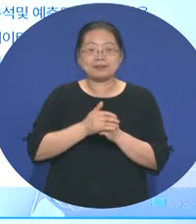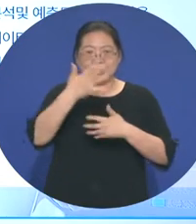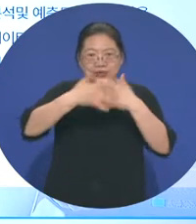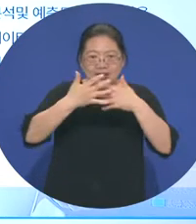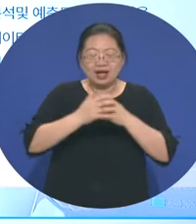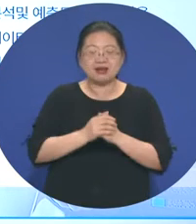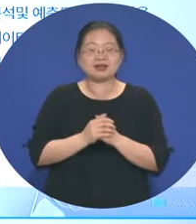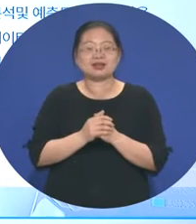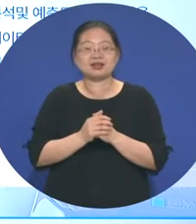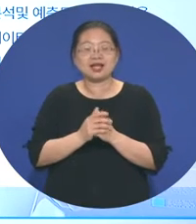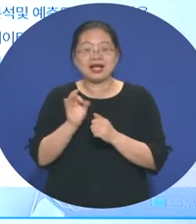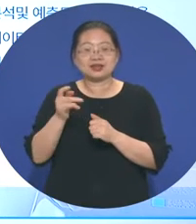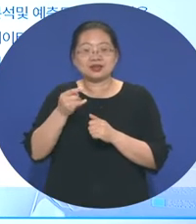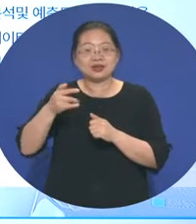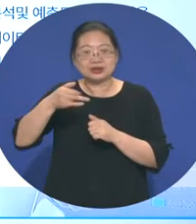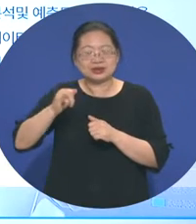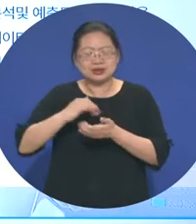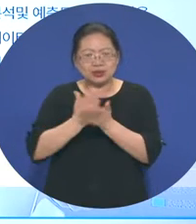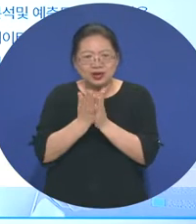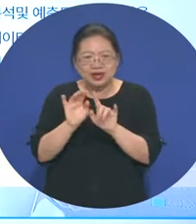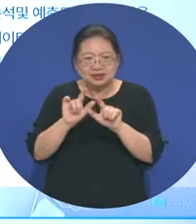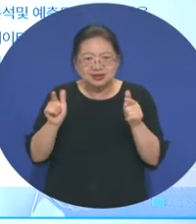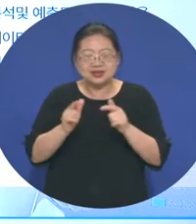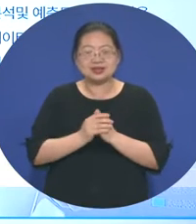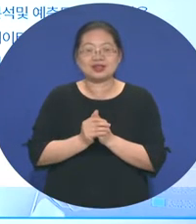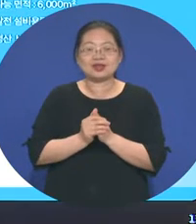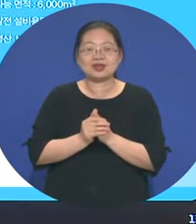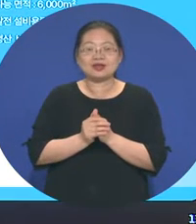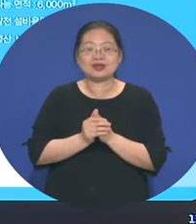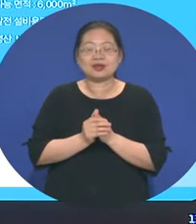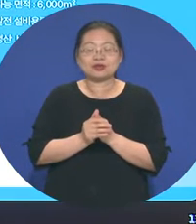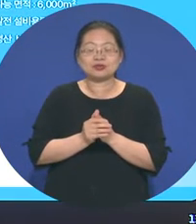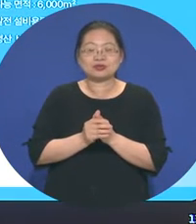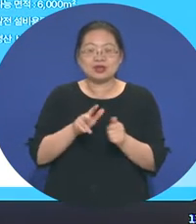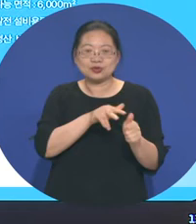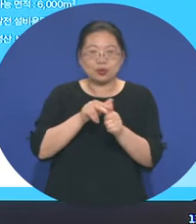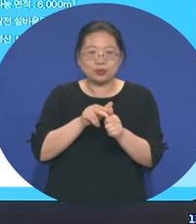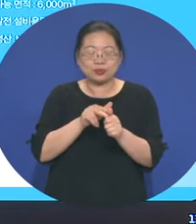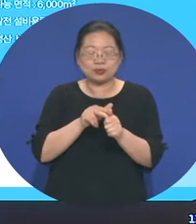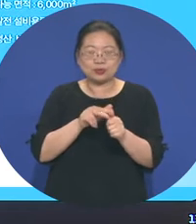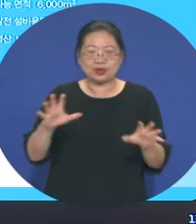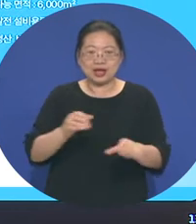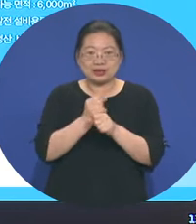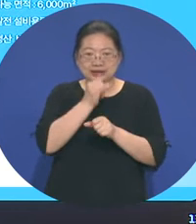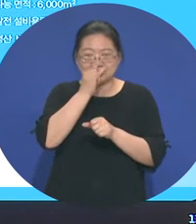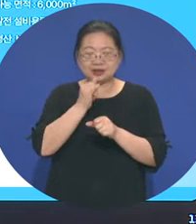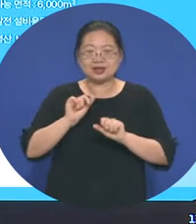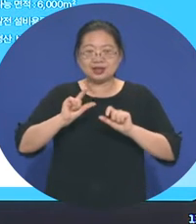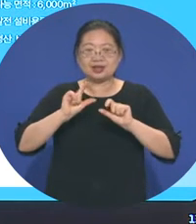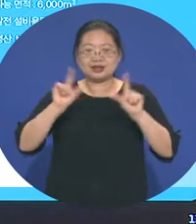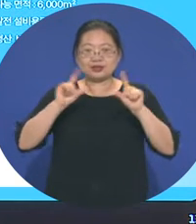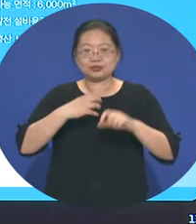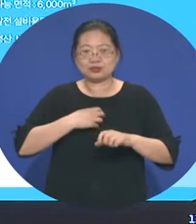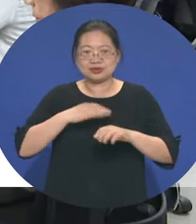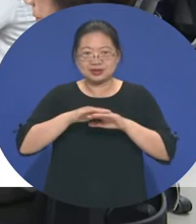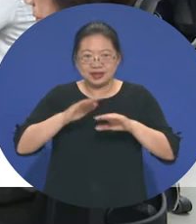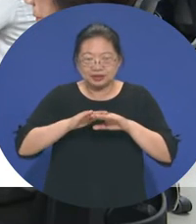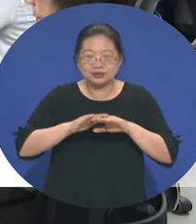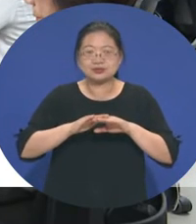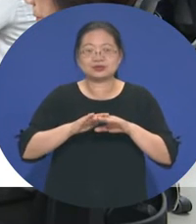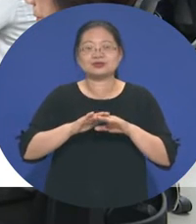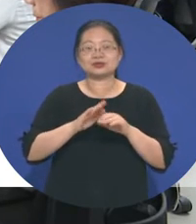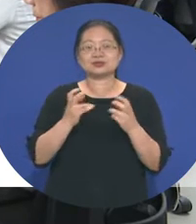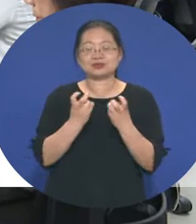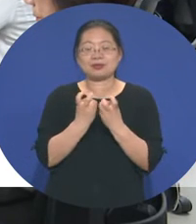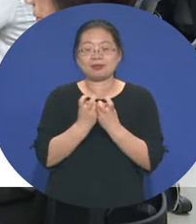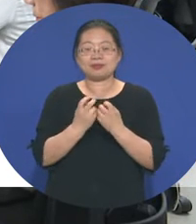저역의 기후 에너지 분야 공간 정보를 구축해이를 한눈에 볼 수 있게 만든 기후 위기 대응 플랫폼입니다이를